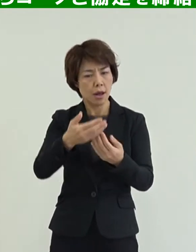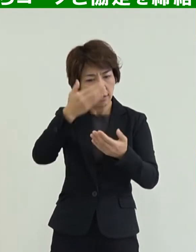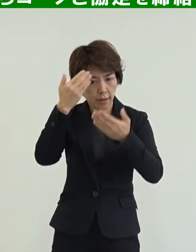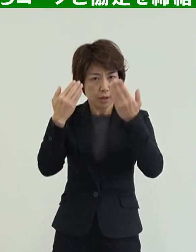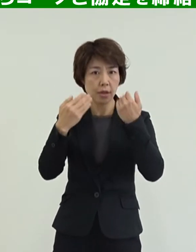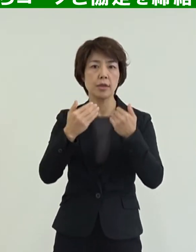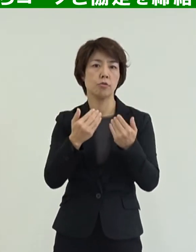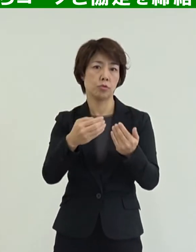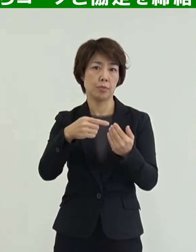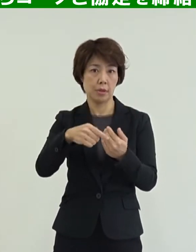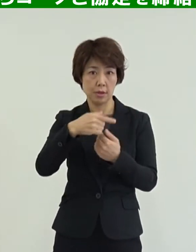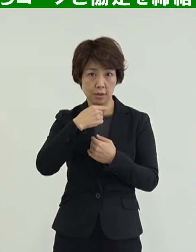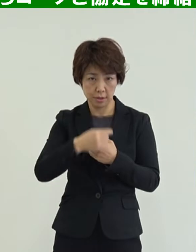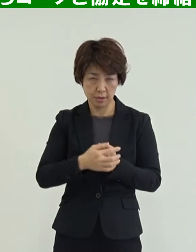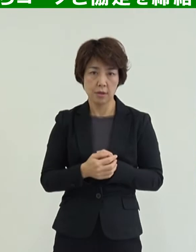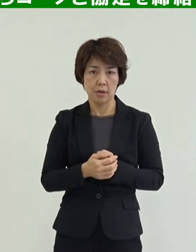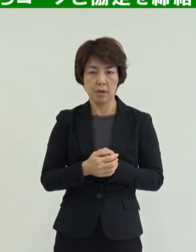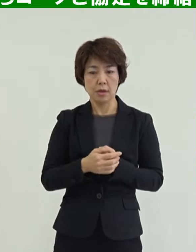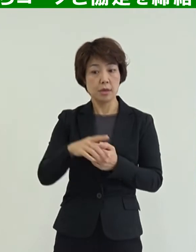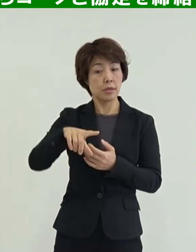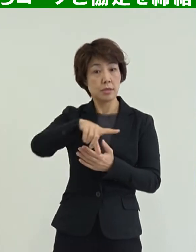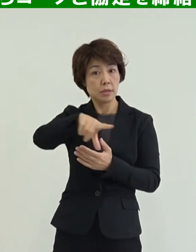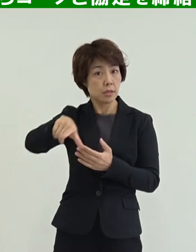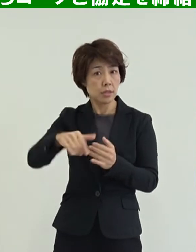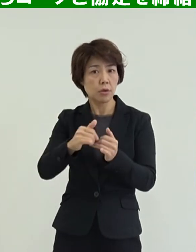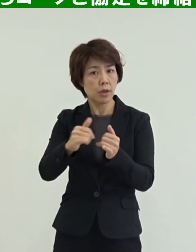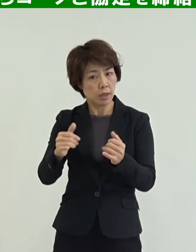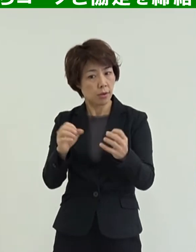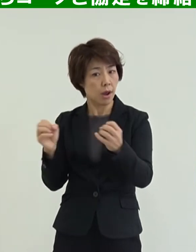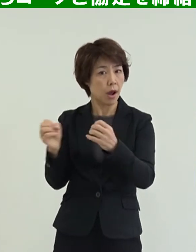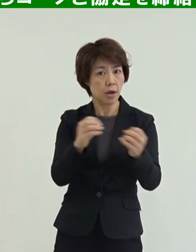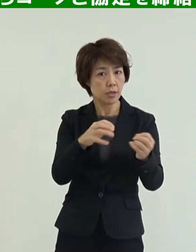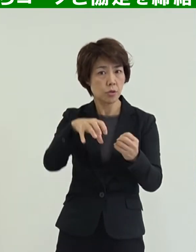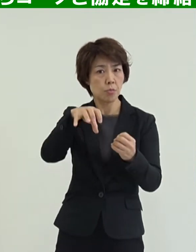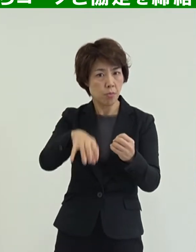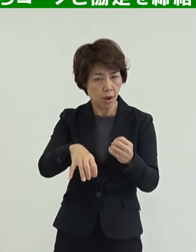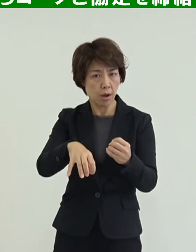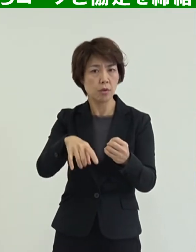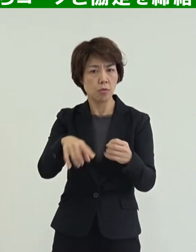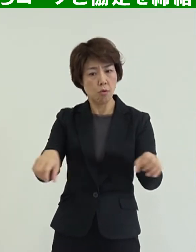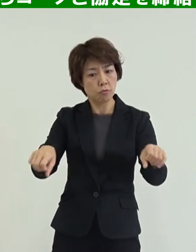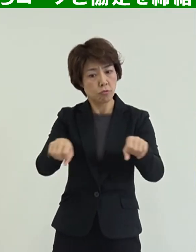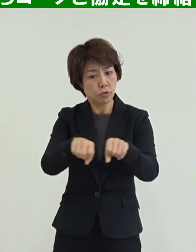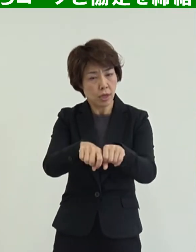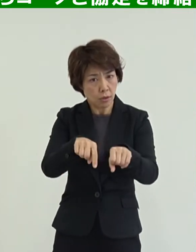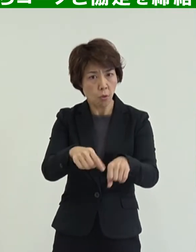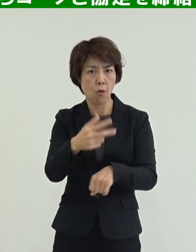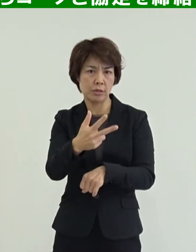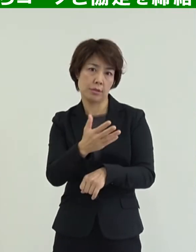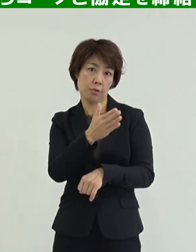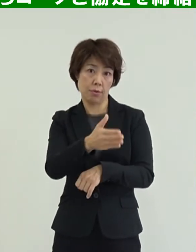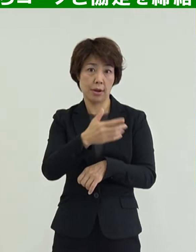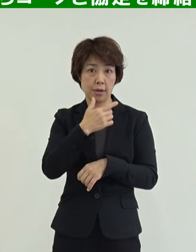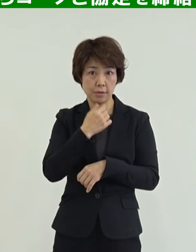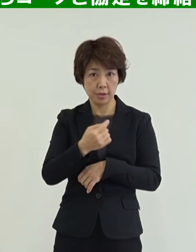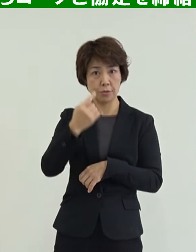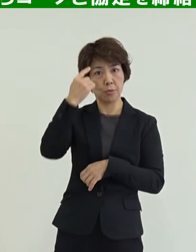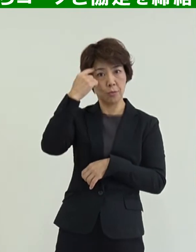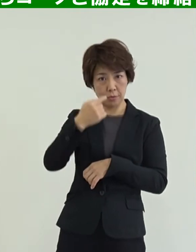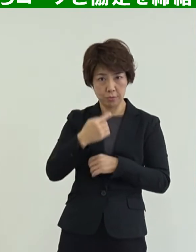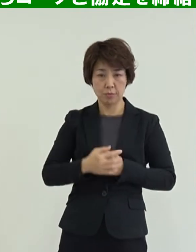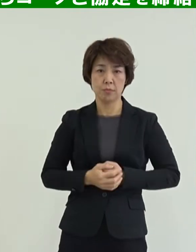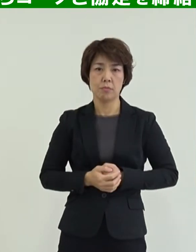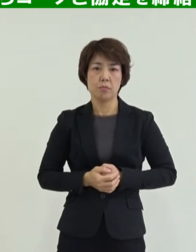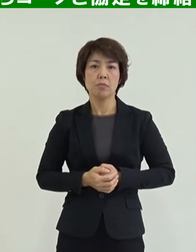進めてまいりますので中編の方々とのお話し合いの場のつなぎもお願いできればなぁということを願いますてい